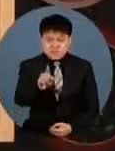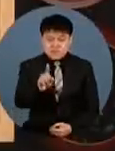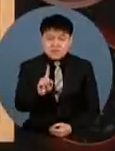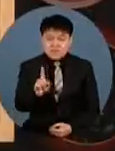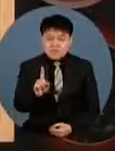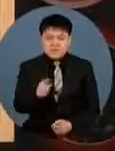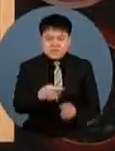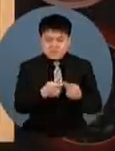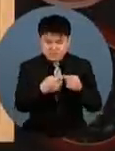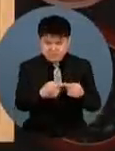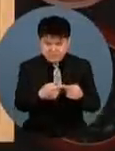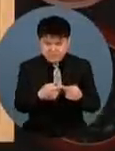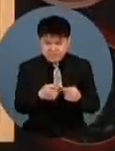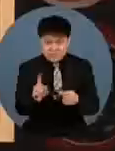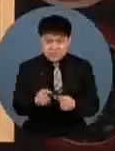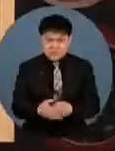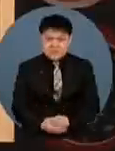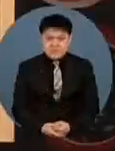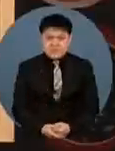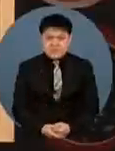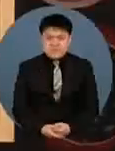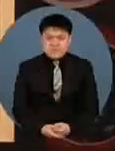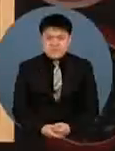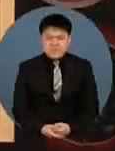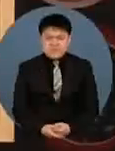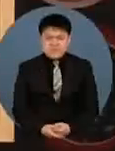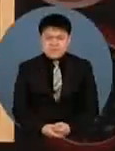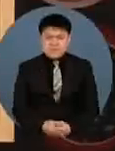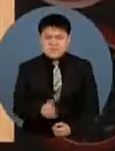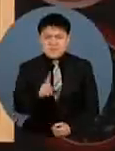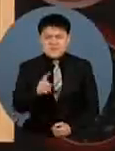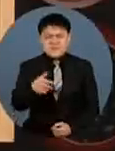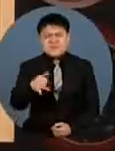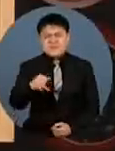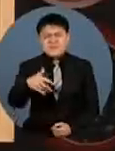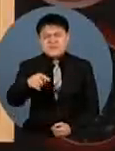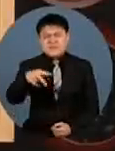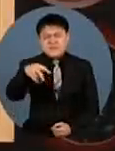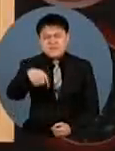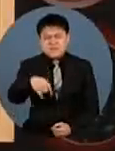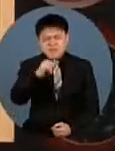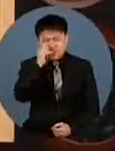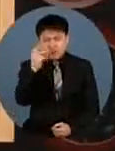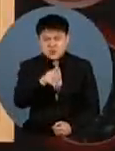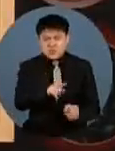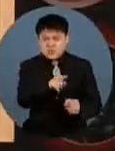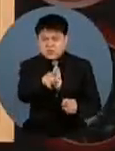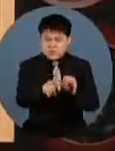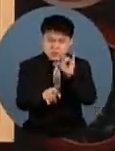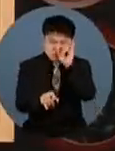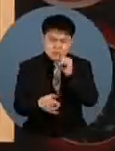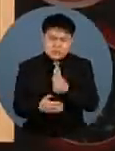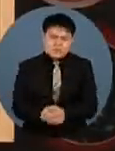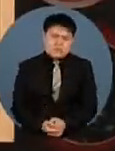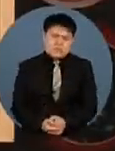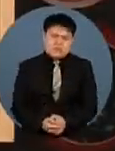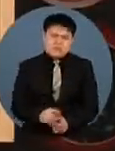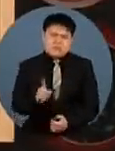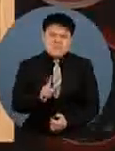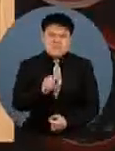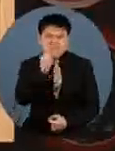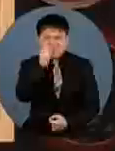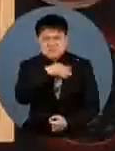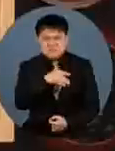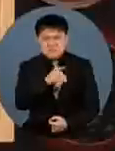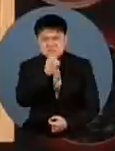때 여기서 첫 번째 지적수가 아닌 지적수가 나왔습니다. 또 밀었는데요. 네. 젖으로는 그냥